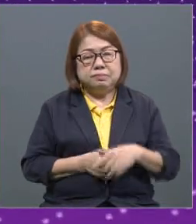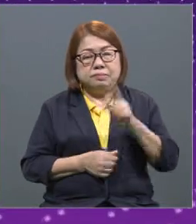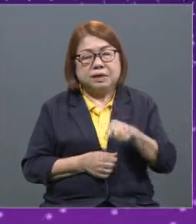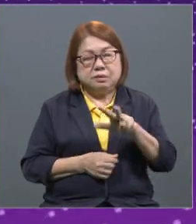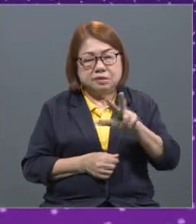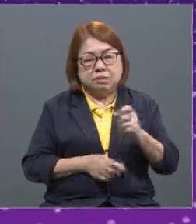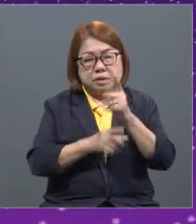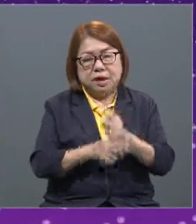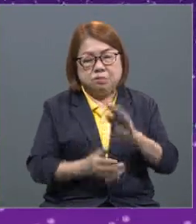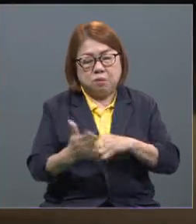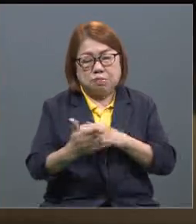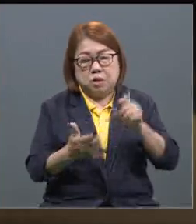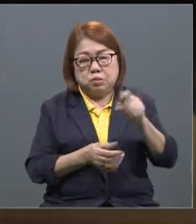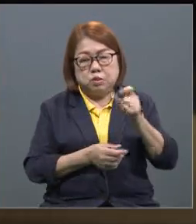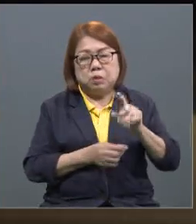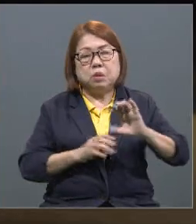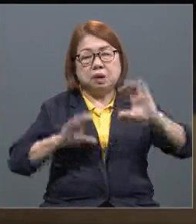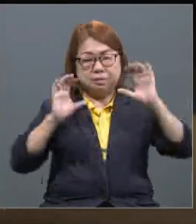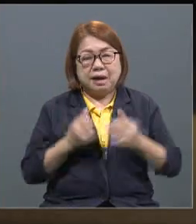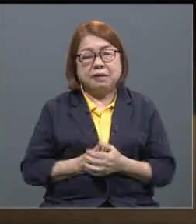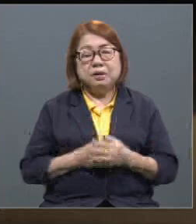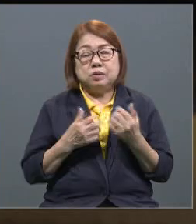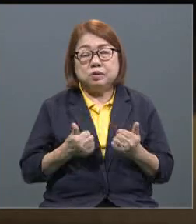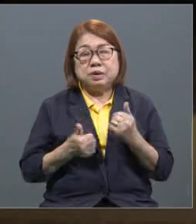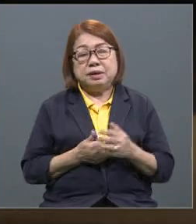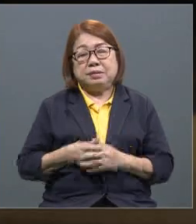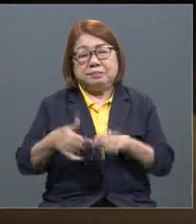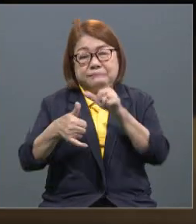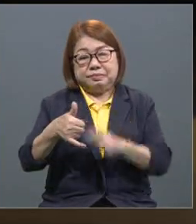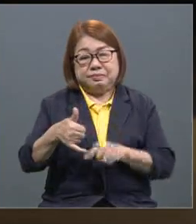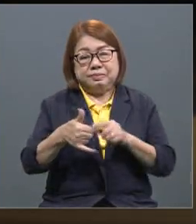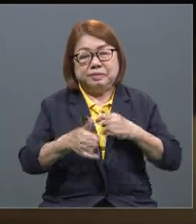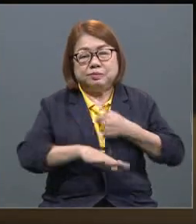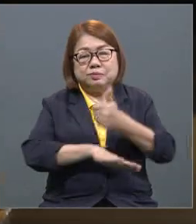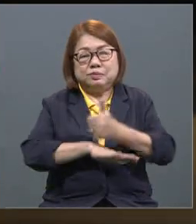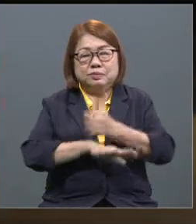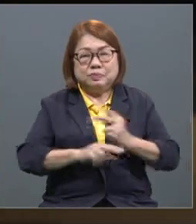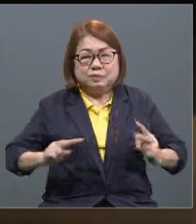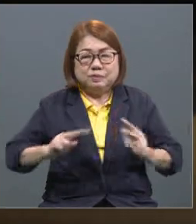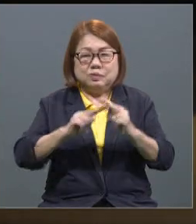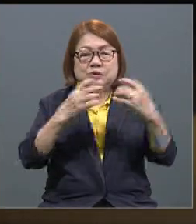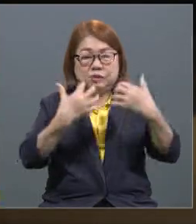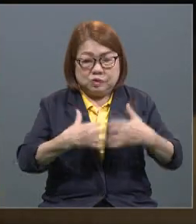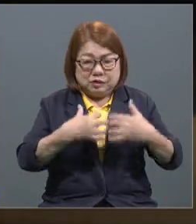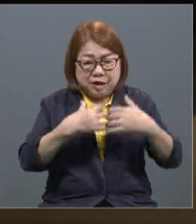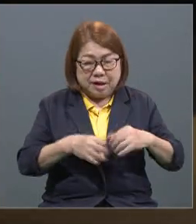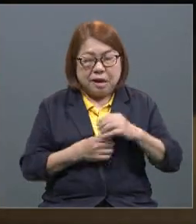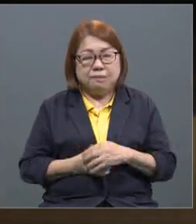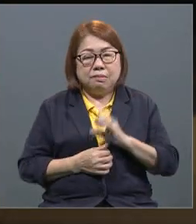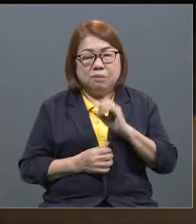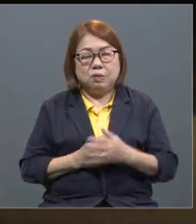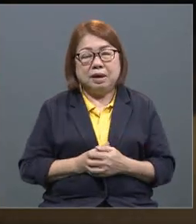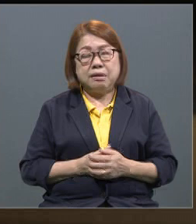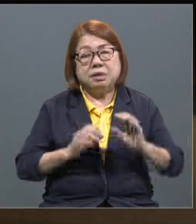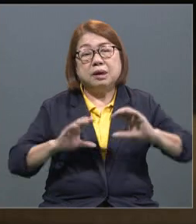ครับโดยเรื่องนี้นะครับทางด้านของนางสาวพิมพภัทราวิชัยกุลรัฐมนตรีว่าการกระทรวงอุสาหกรรมนะครับบอกว่าตามที่